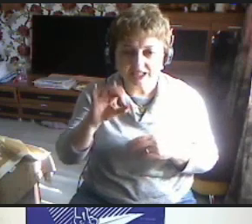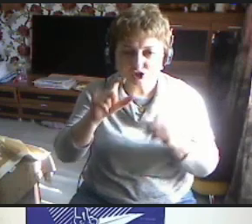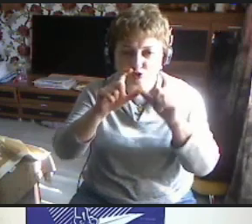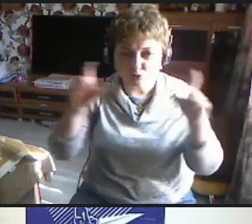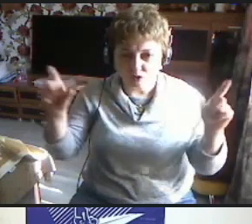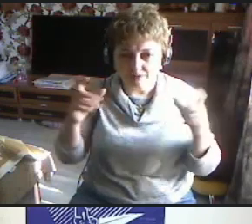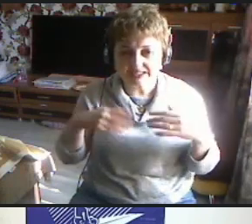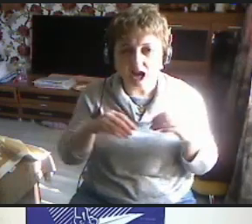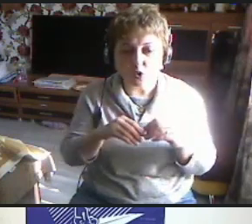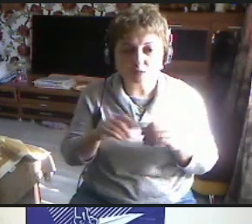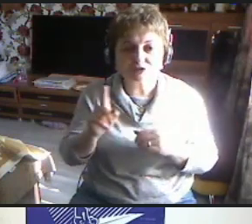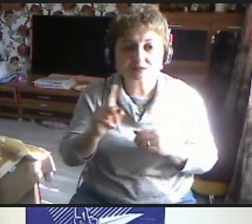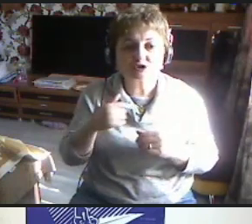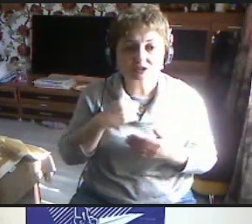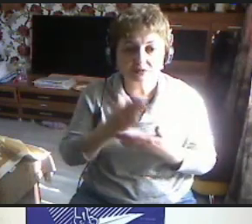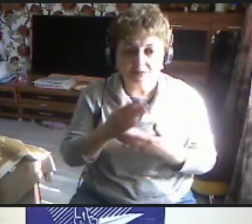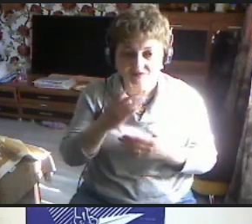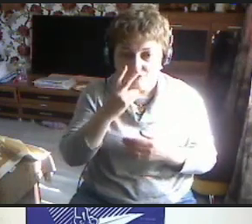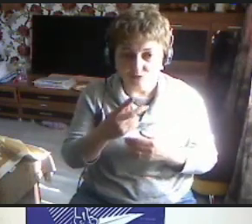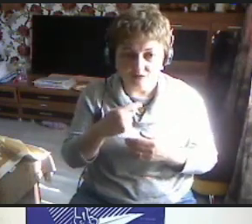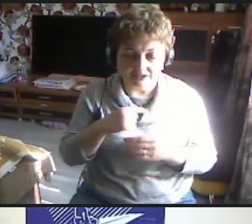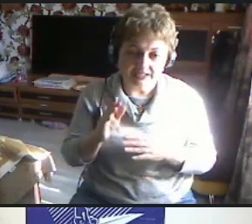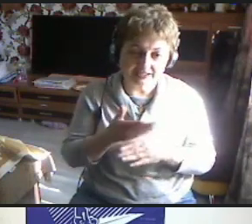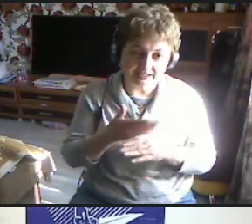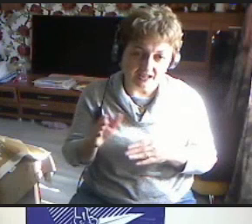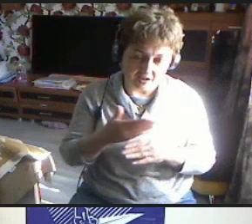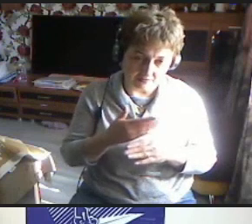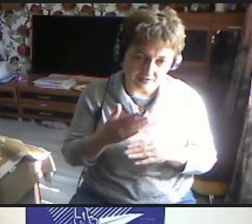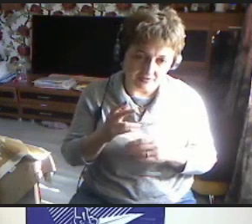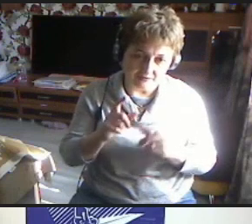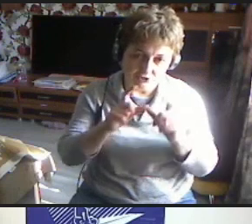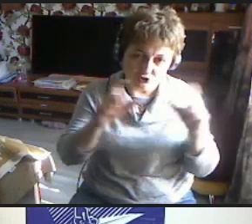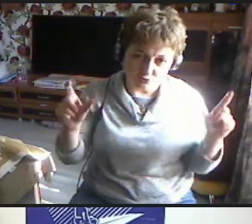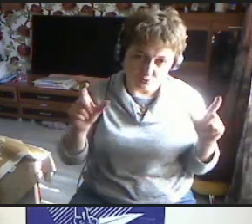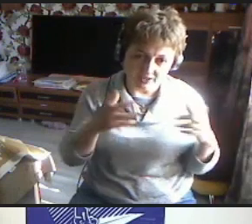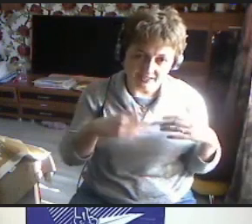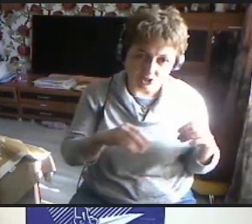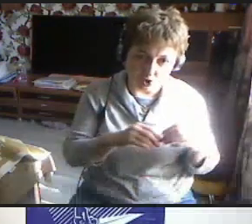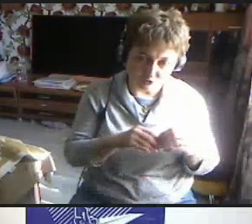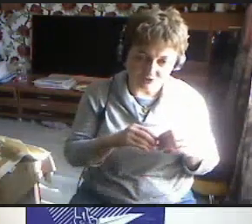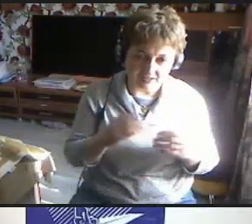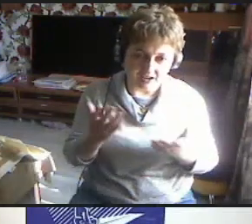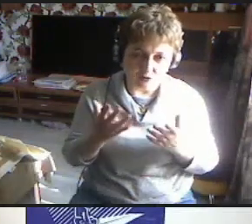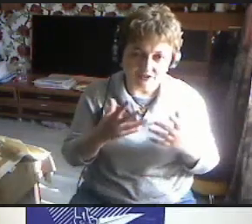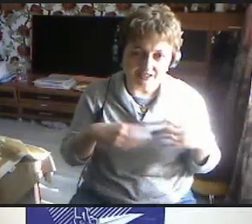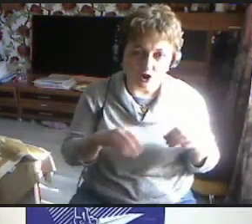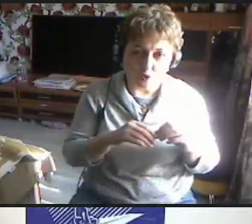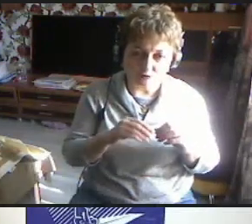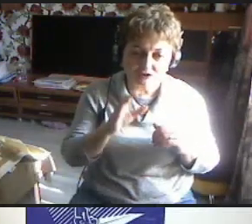имеем в виду? Мы разделяем как бы школьное сообщество, то есть некое сообщество, состоящее